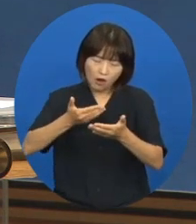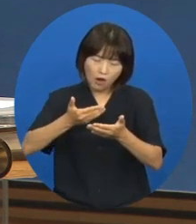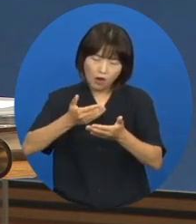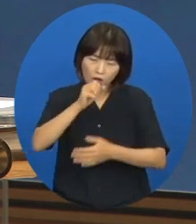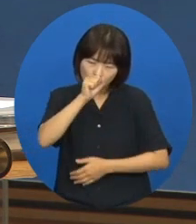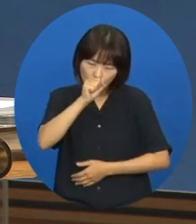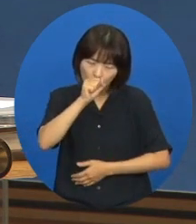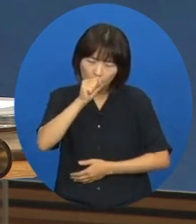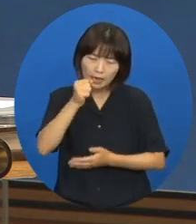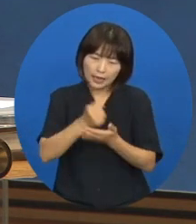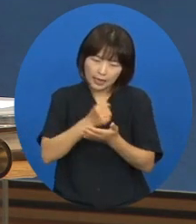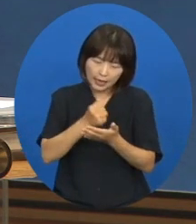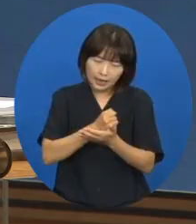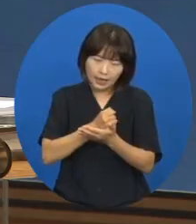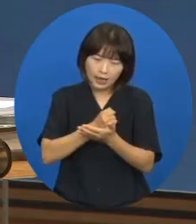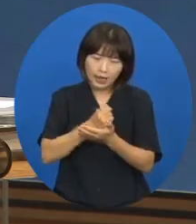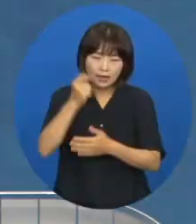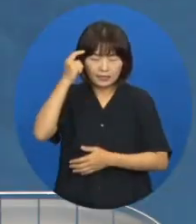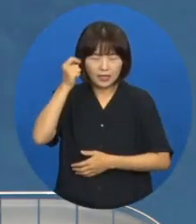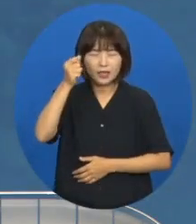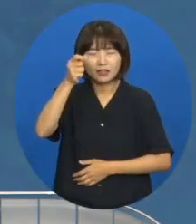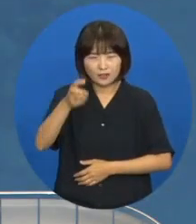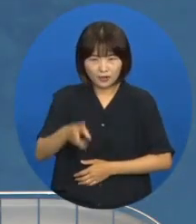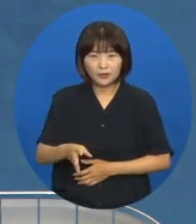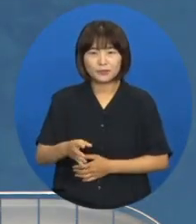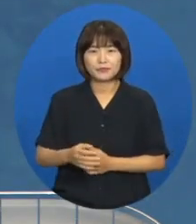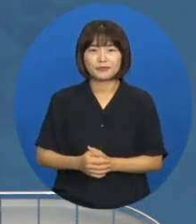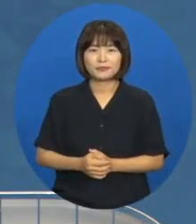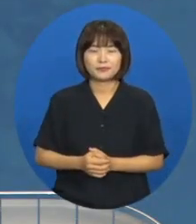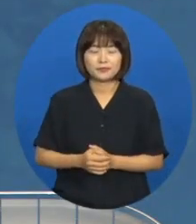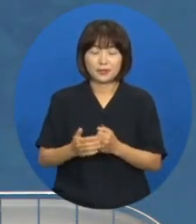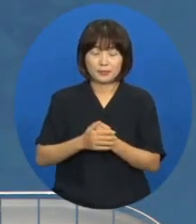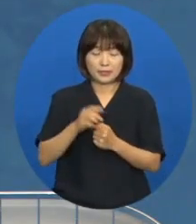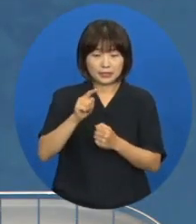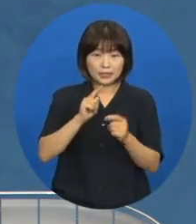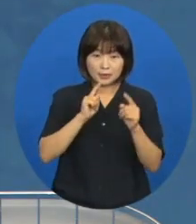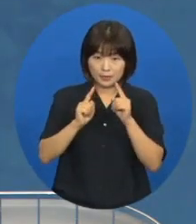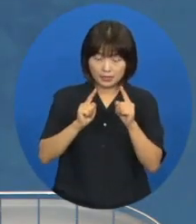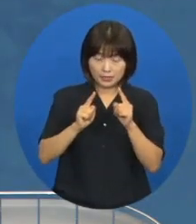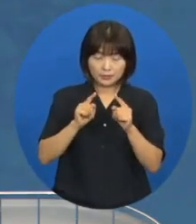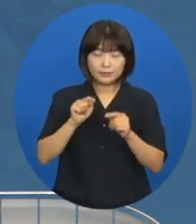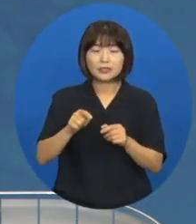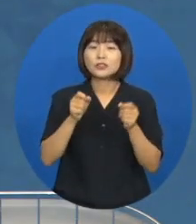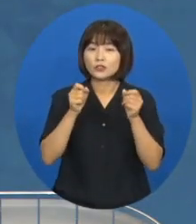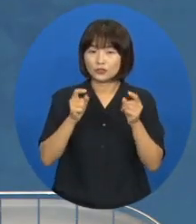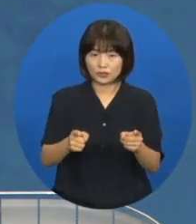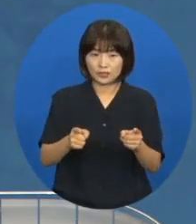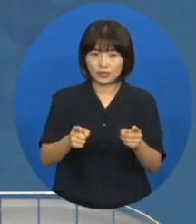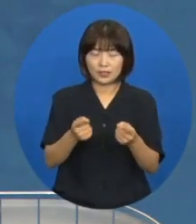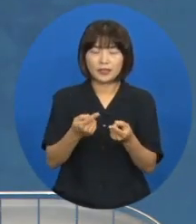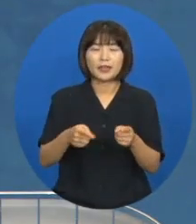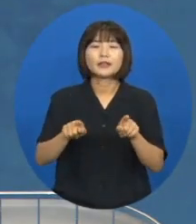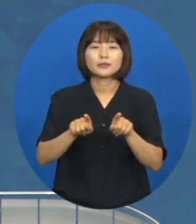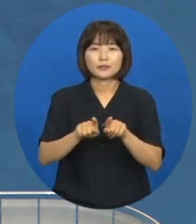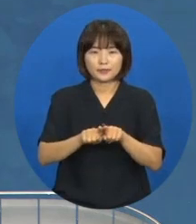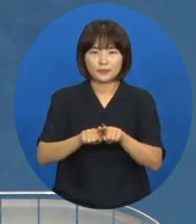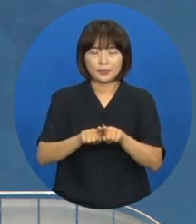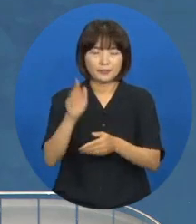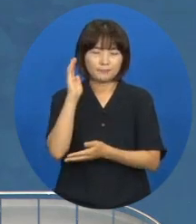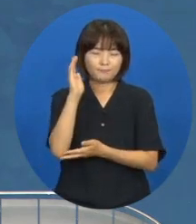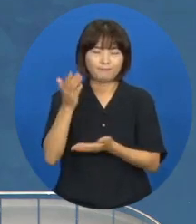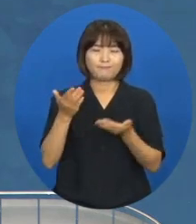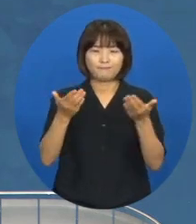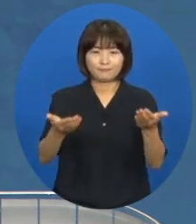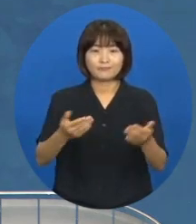들 때가 여러 번 있었습니다. 그래서 그 말씀을 이번 기회에 함께 나누려고